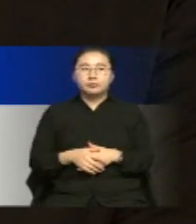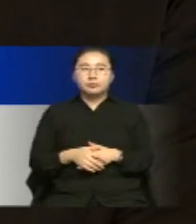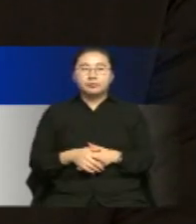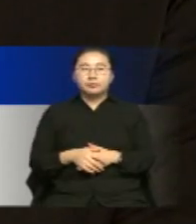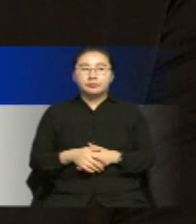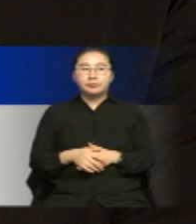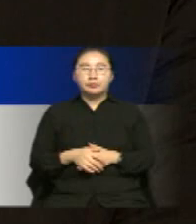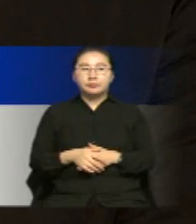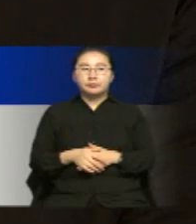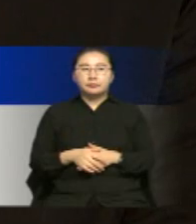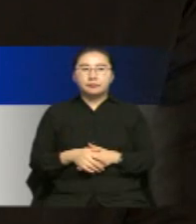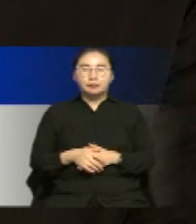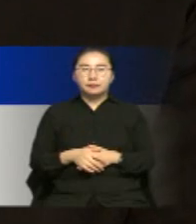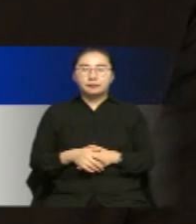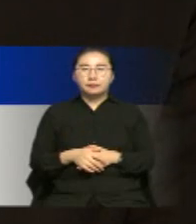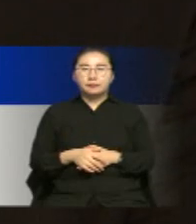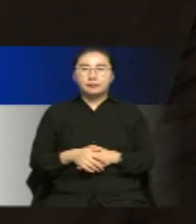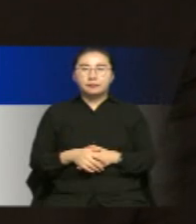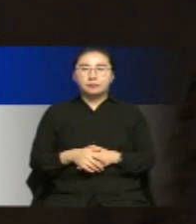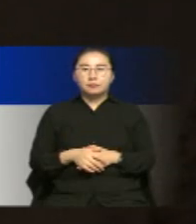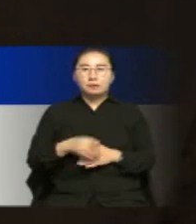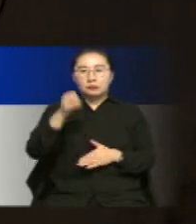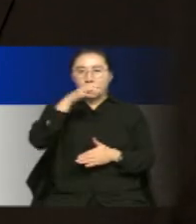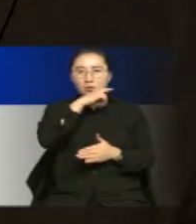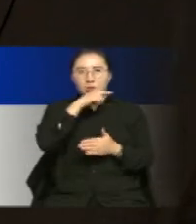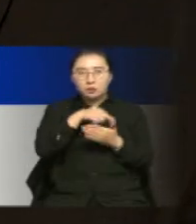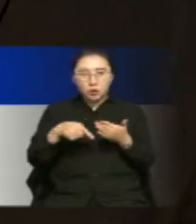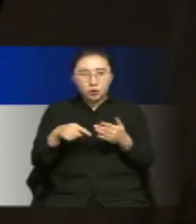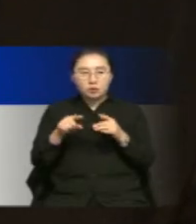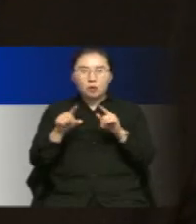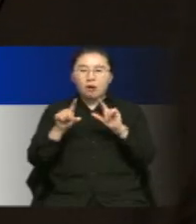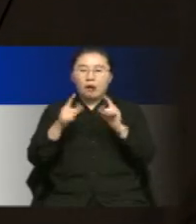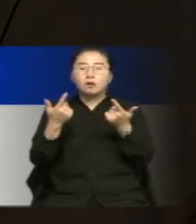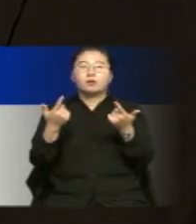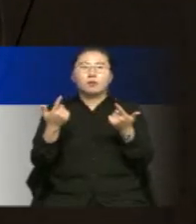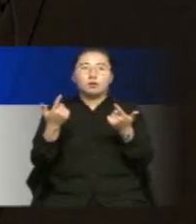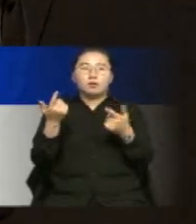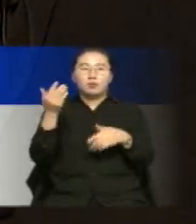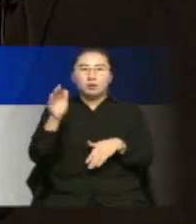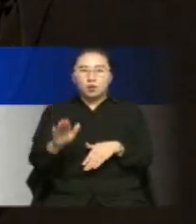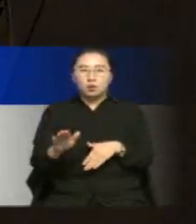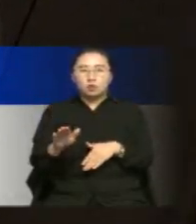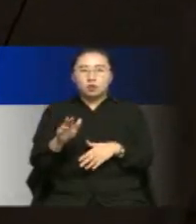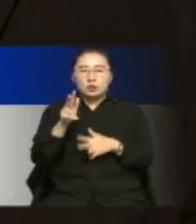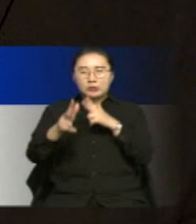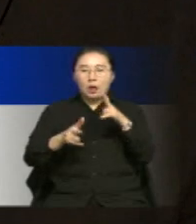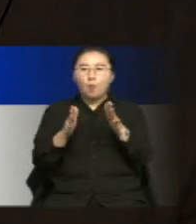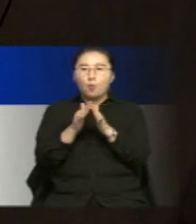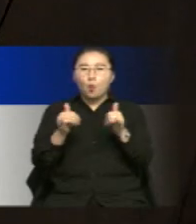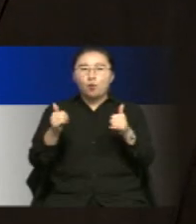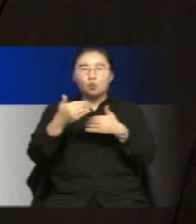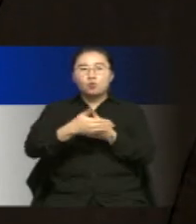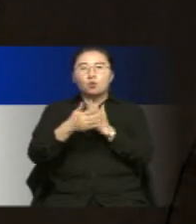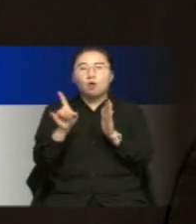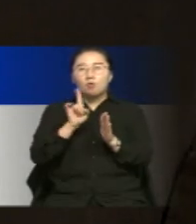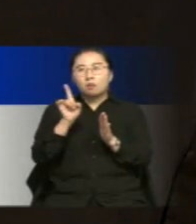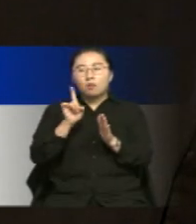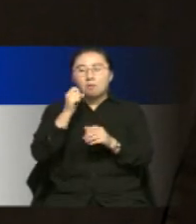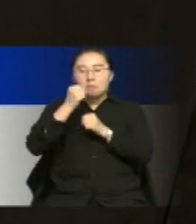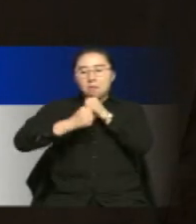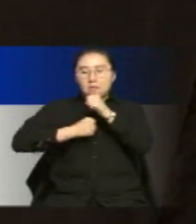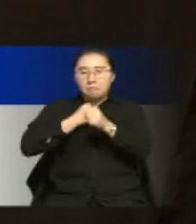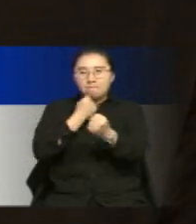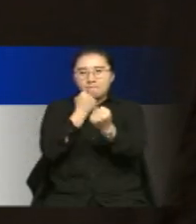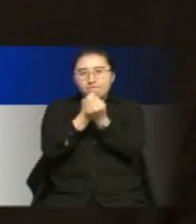때문에 이곳은 그렇게 적자국도 아닙니다. 근데 우정사업본부의 어떤